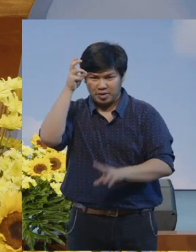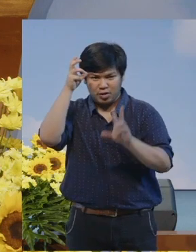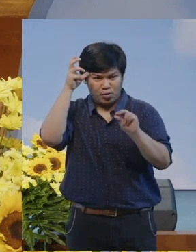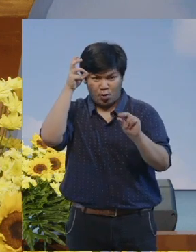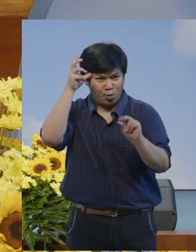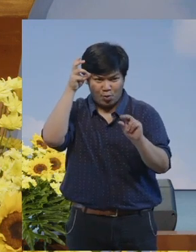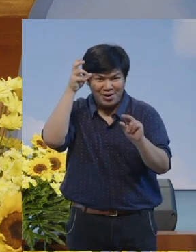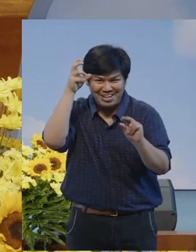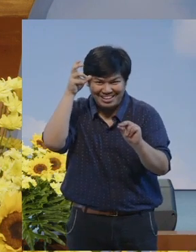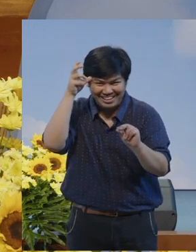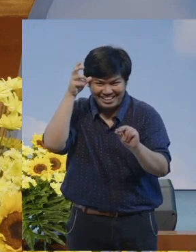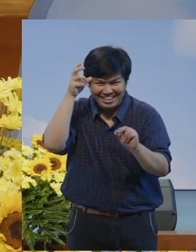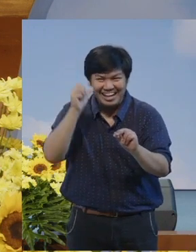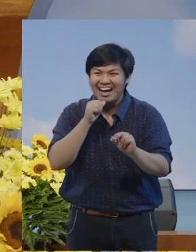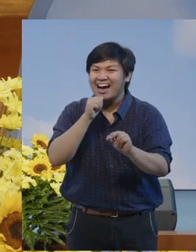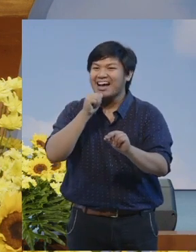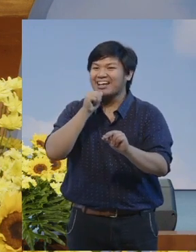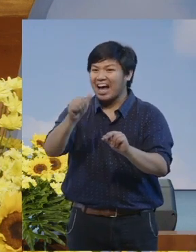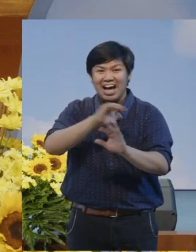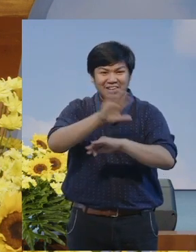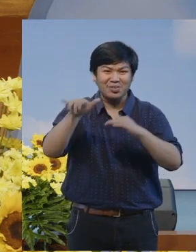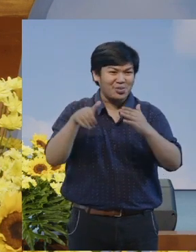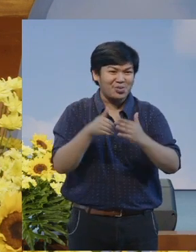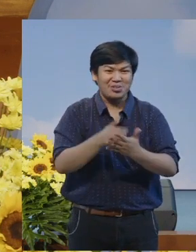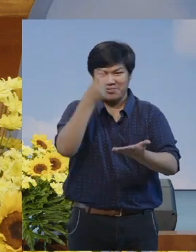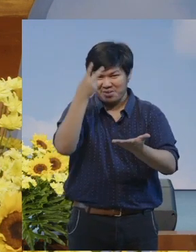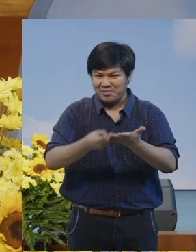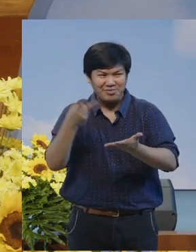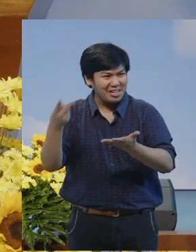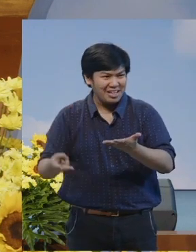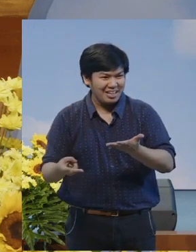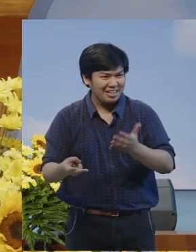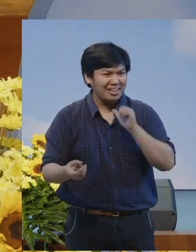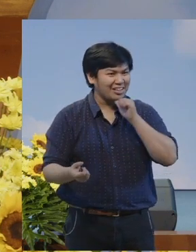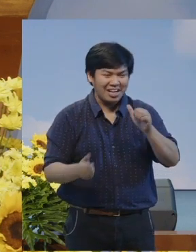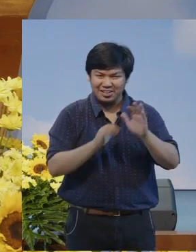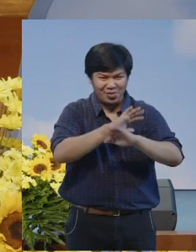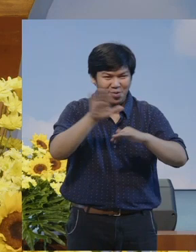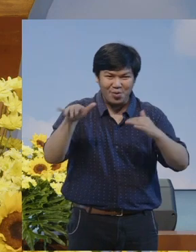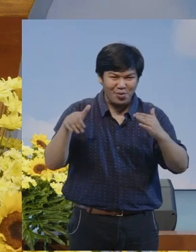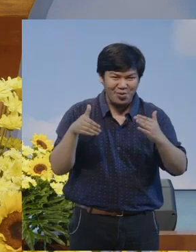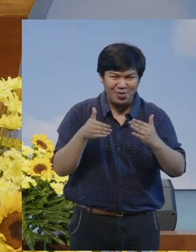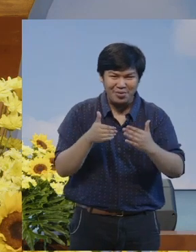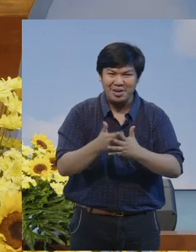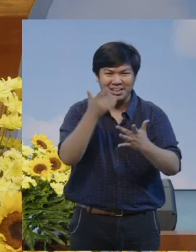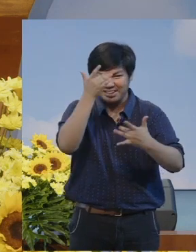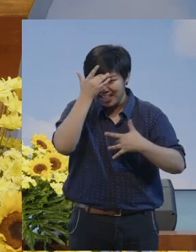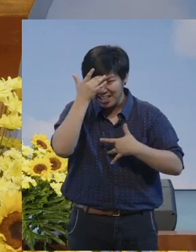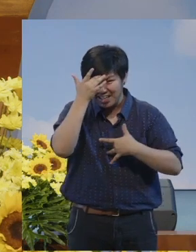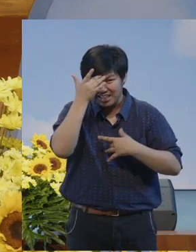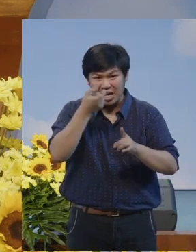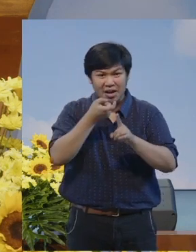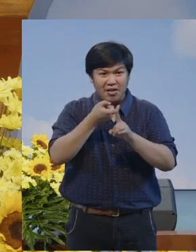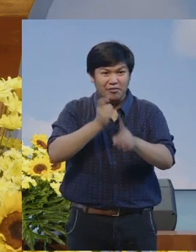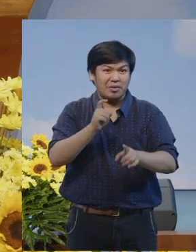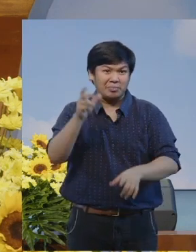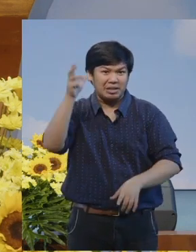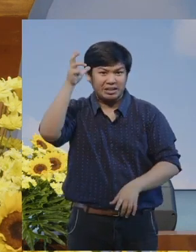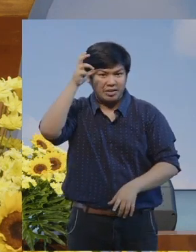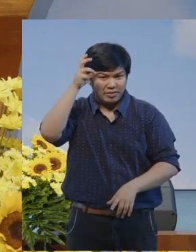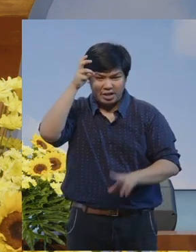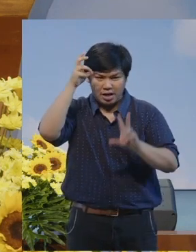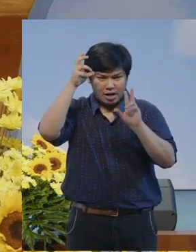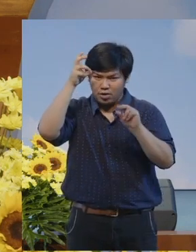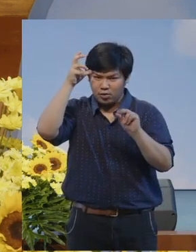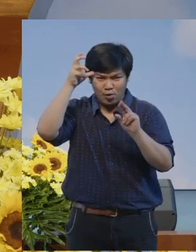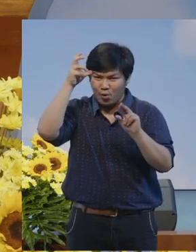hindi po lahat ng ating mga failures ay dahil kay Satanas